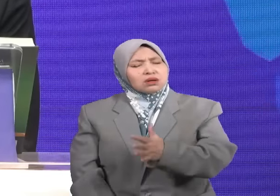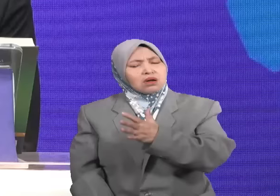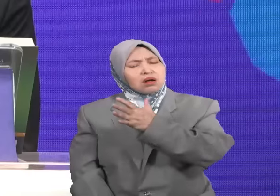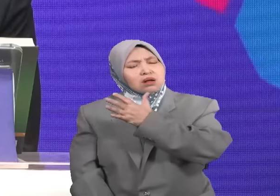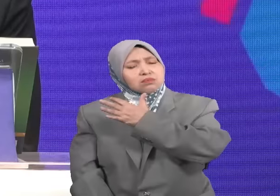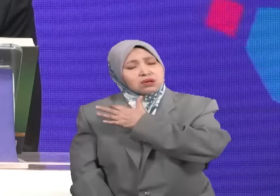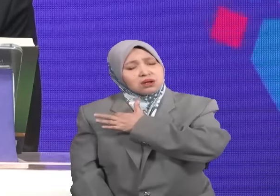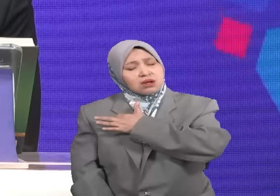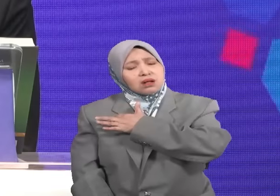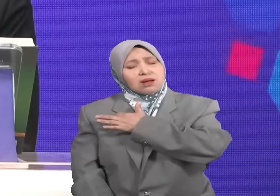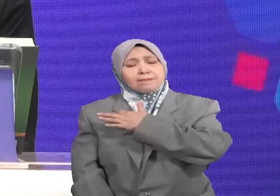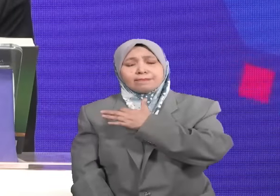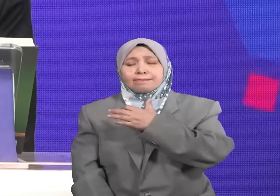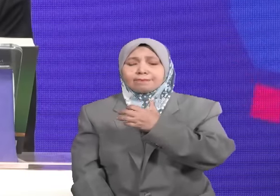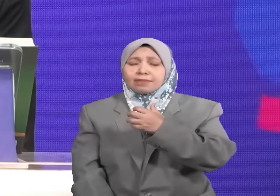الذين